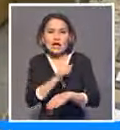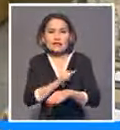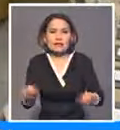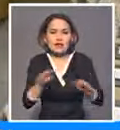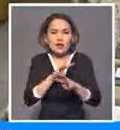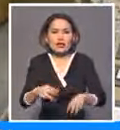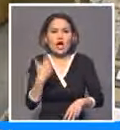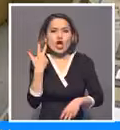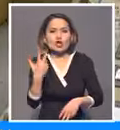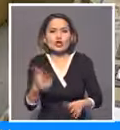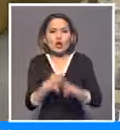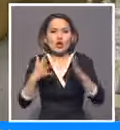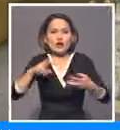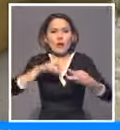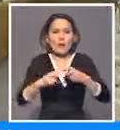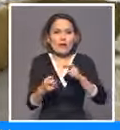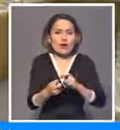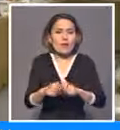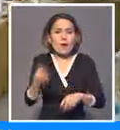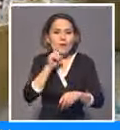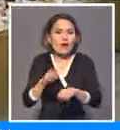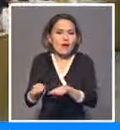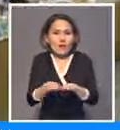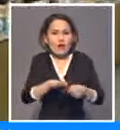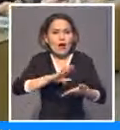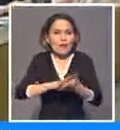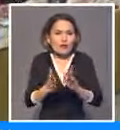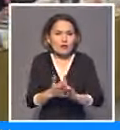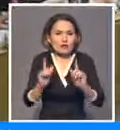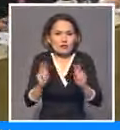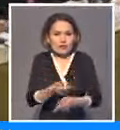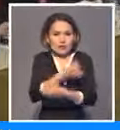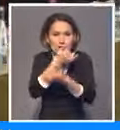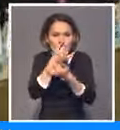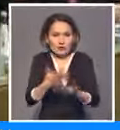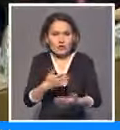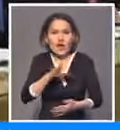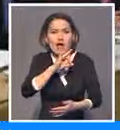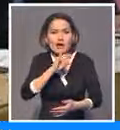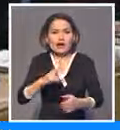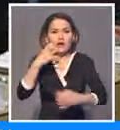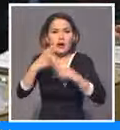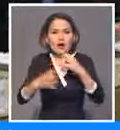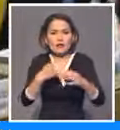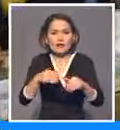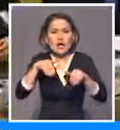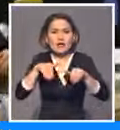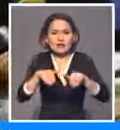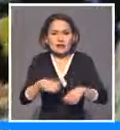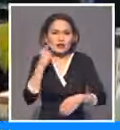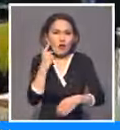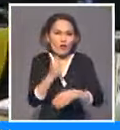министрлері әлі үш үлкен проблема бойынша ортақ мәмілеге келген жоқ. Олар келісімнің әрекет ету мерзімі Иранды халықаралық